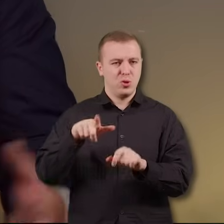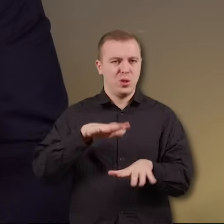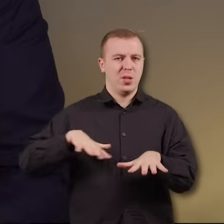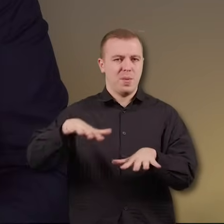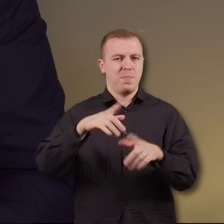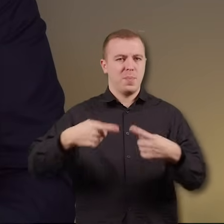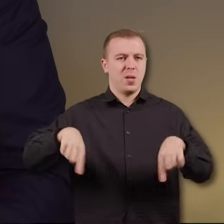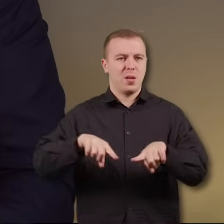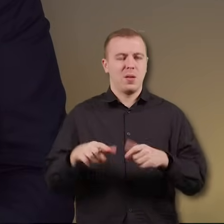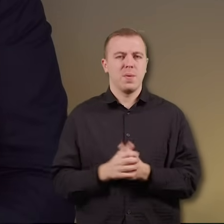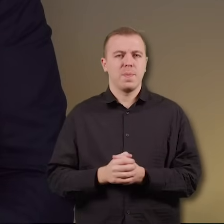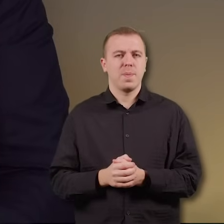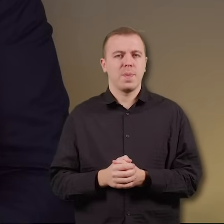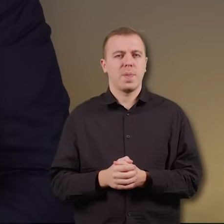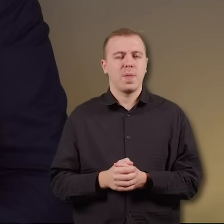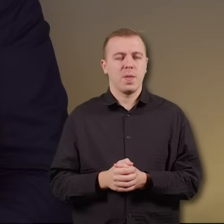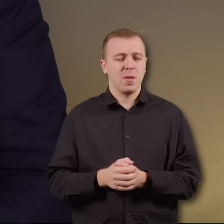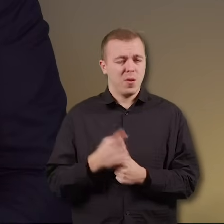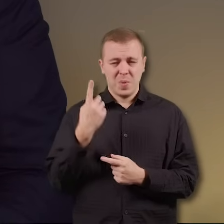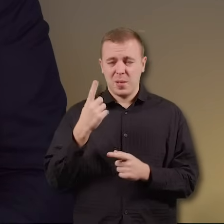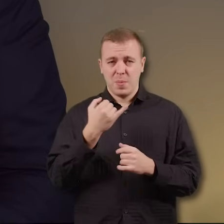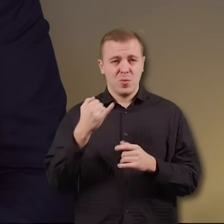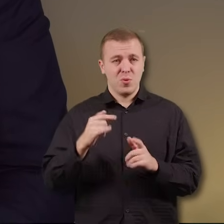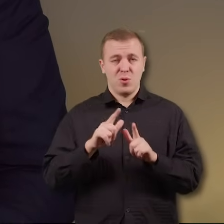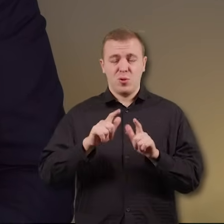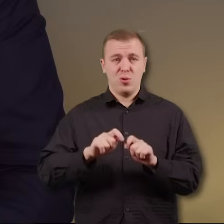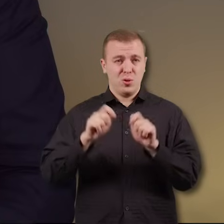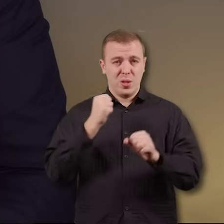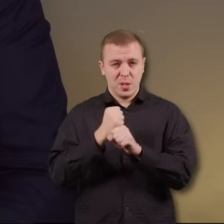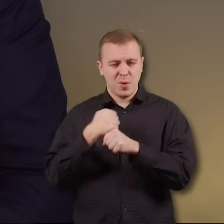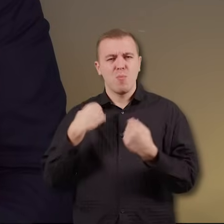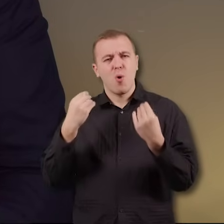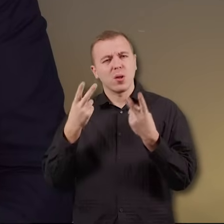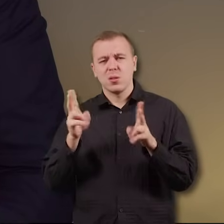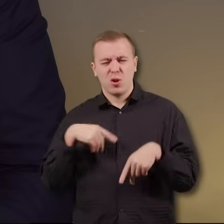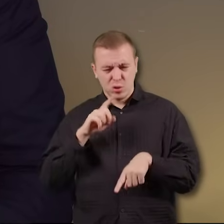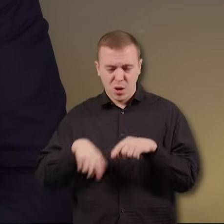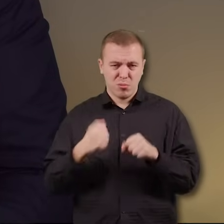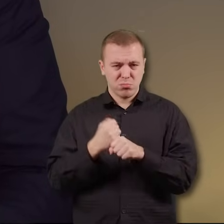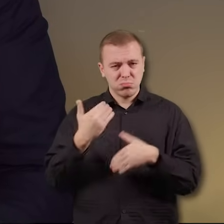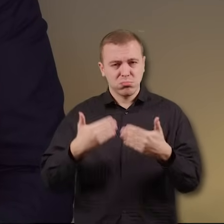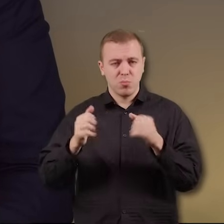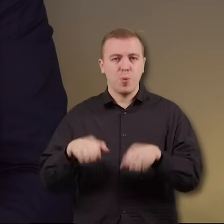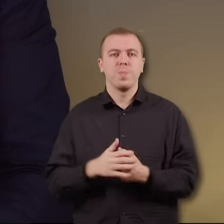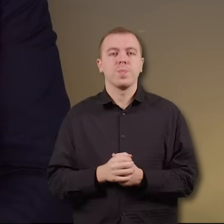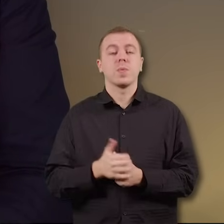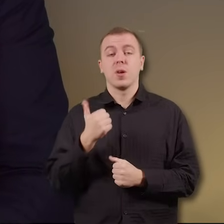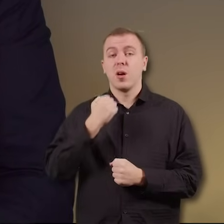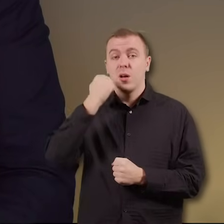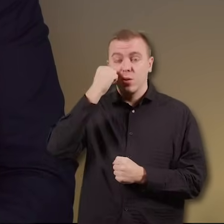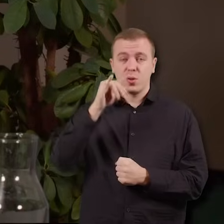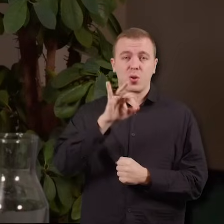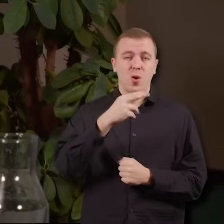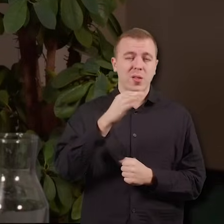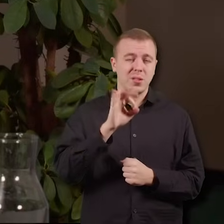šiai apygardai ir visai Lietuvai nuo pirmos minutės ir man nereikės mokytis arba būti kažkokio tai naujų nežinomų veidų. Kągi, dėkui